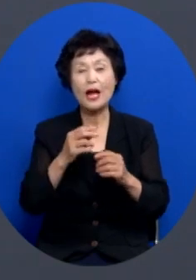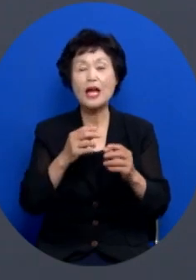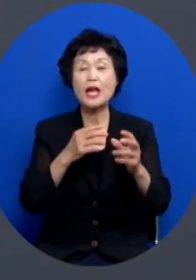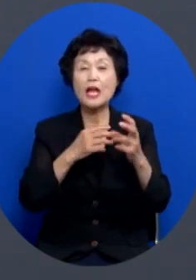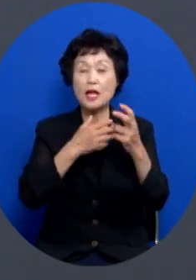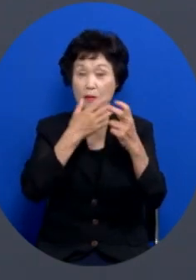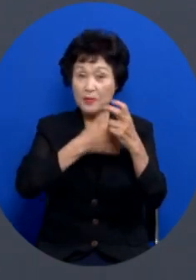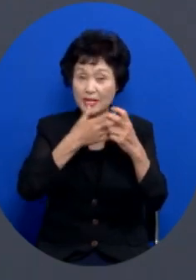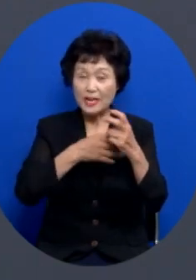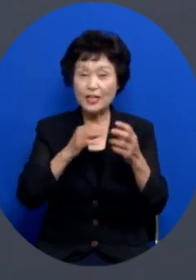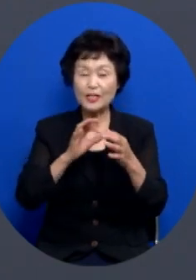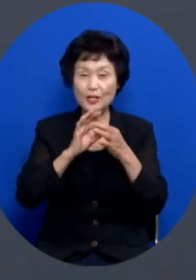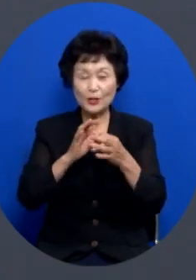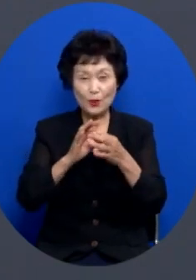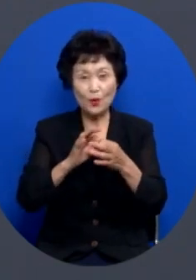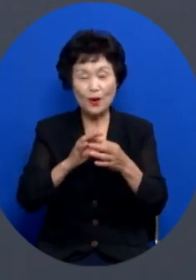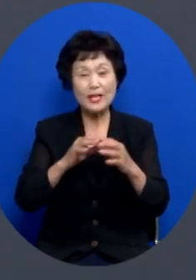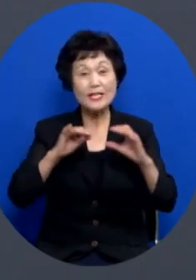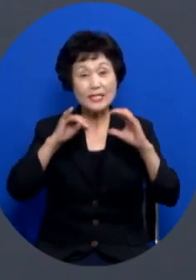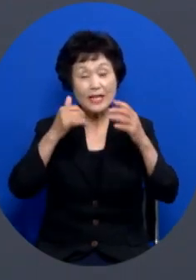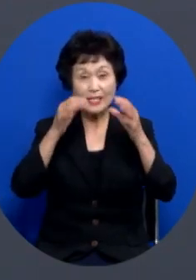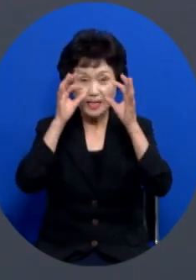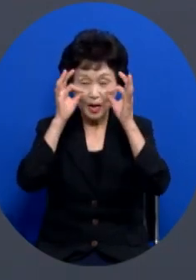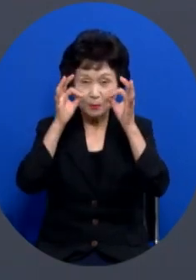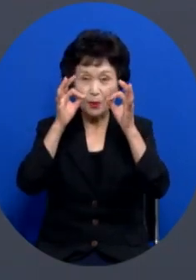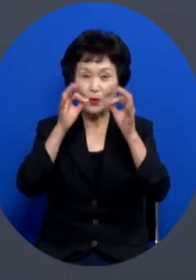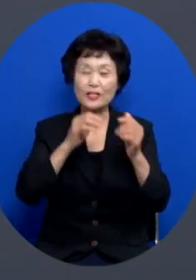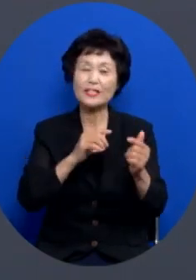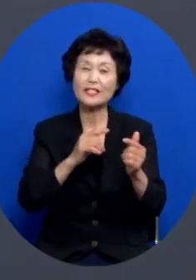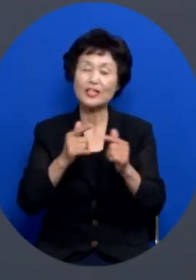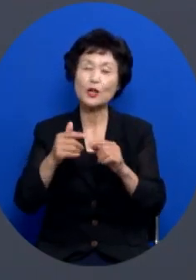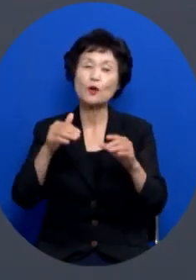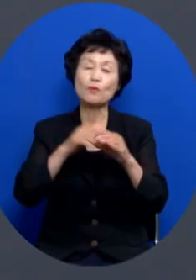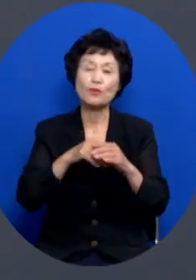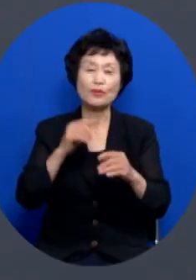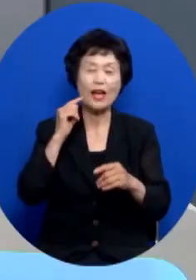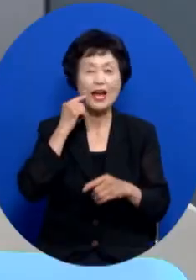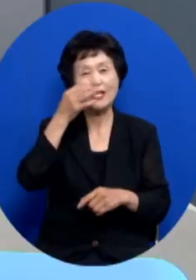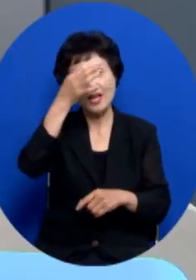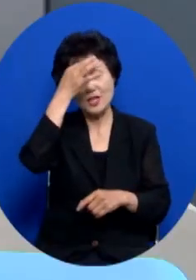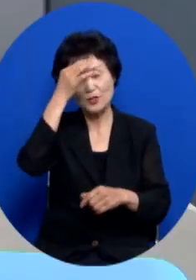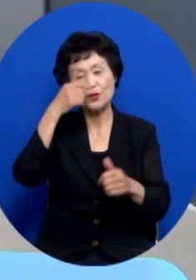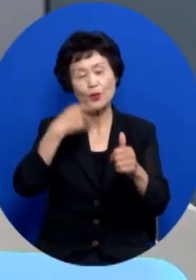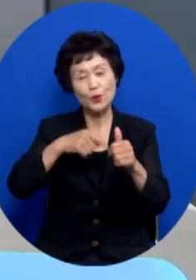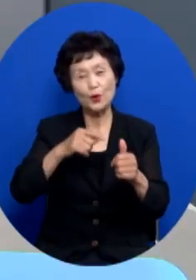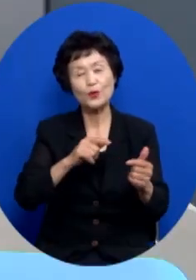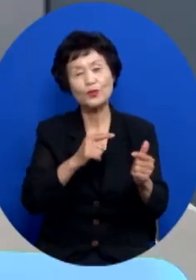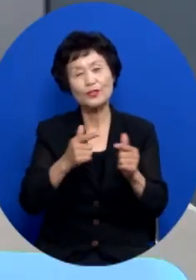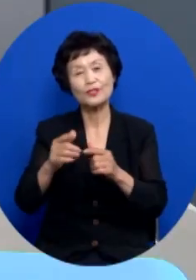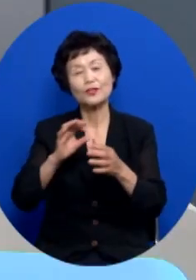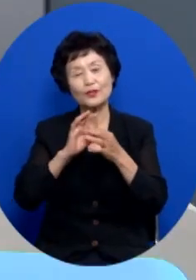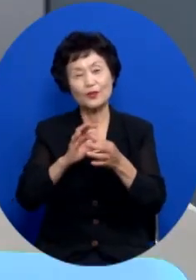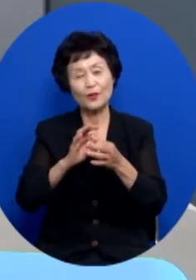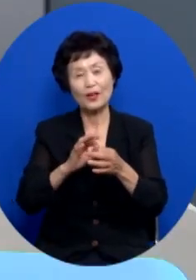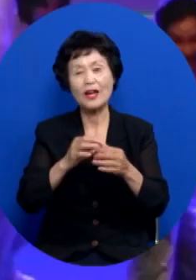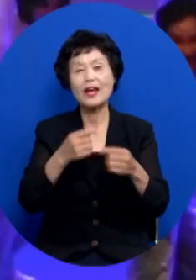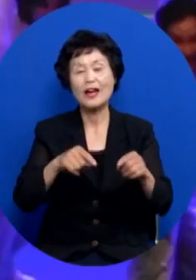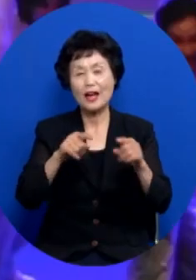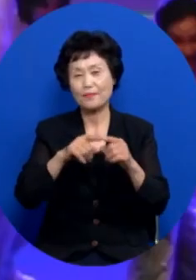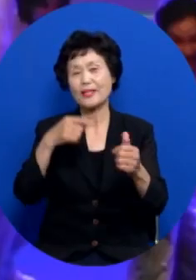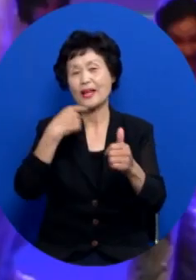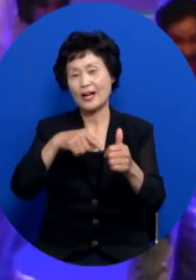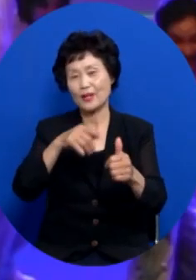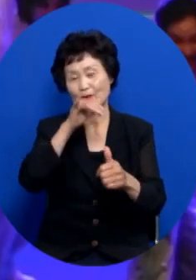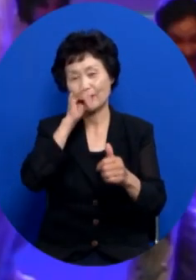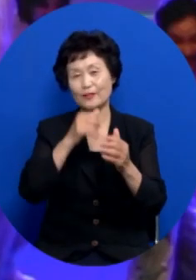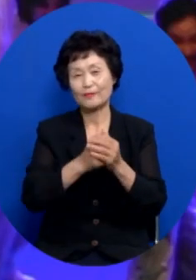보기, 세계사, 악기 수업 그리고 책숲 여행, 문화예술 교육 등을 통해서 성품 교육을 함께 이루어가고 있습니다. 네,